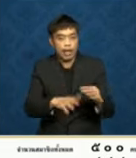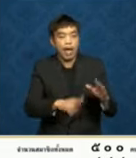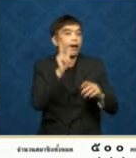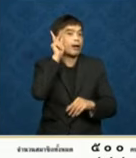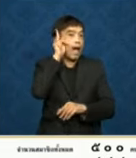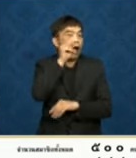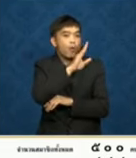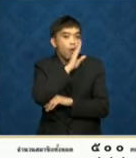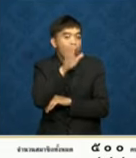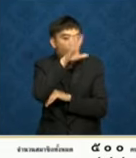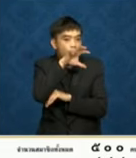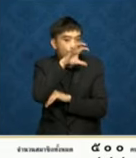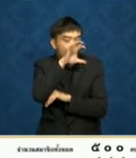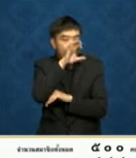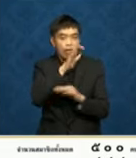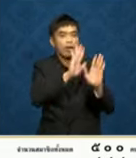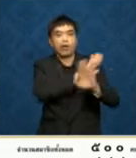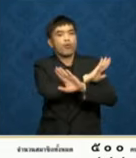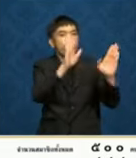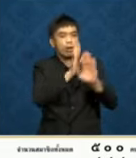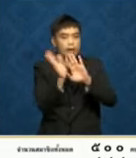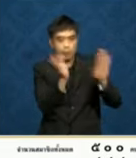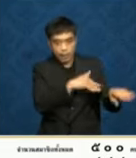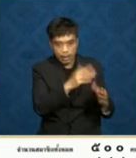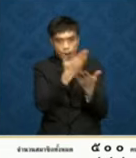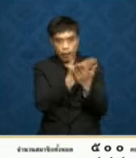บ ลานครั